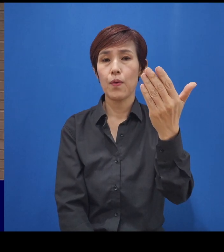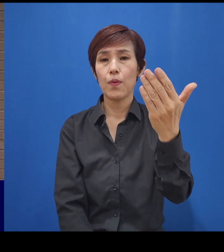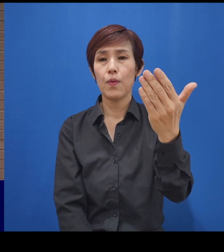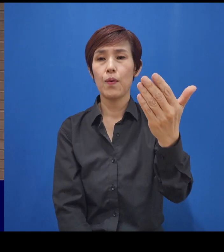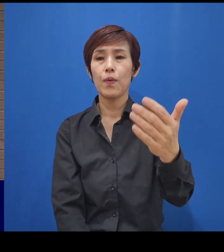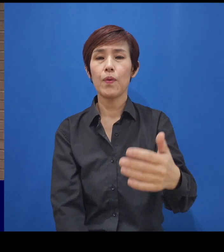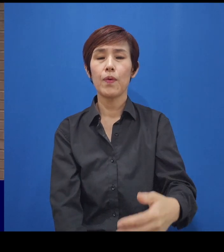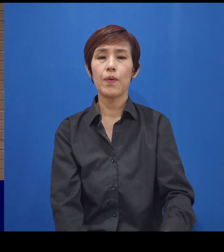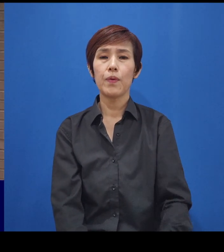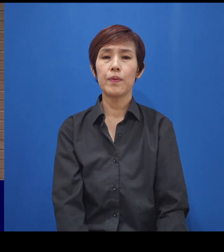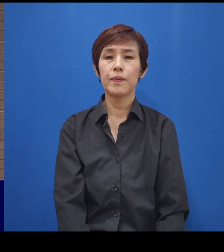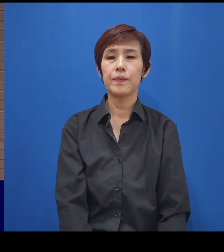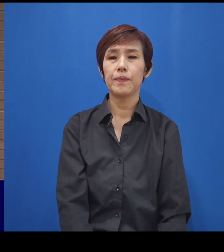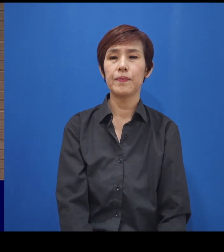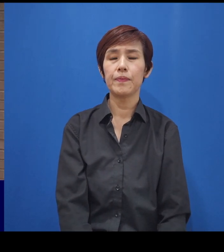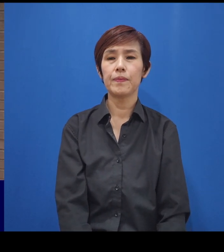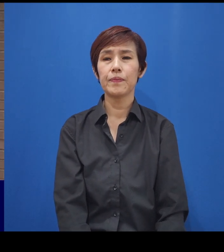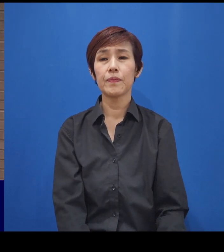기도했나요?